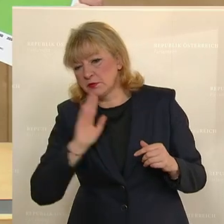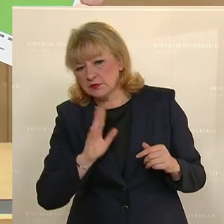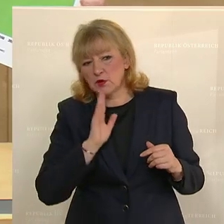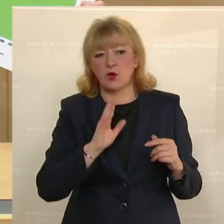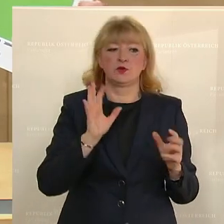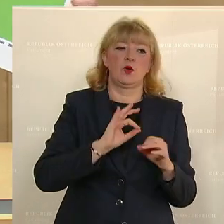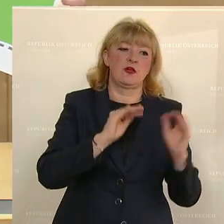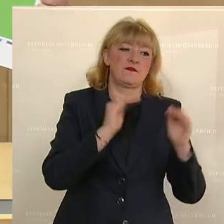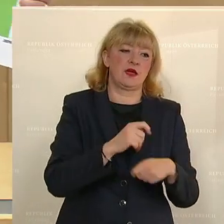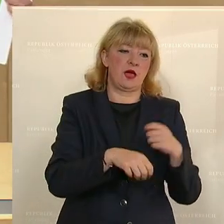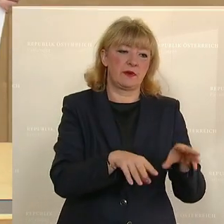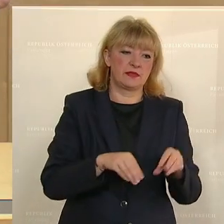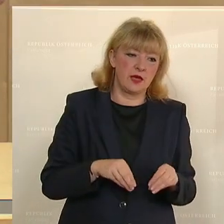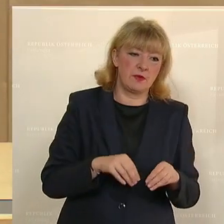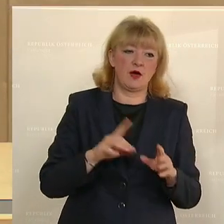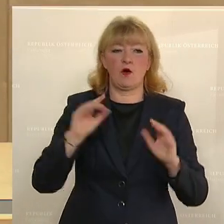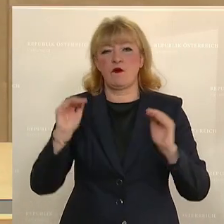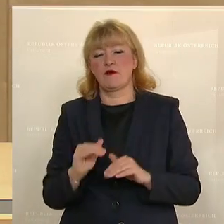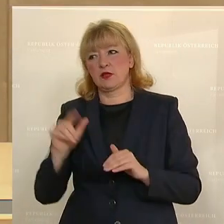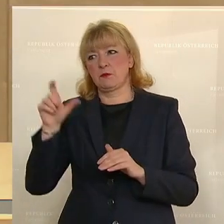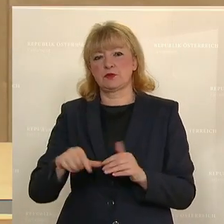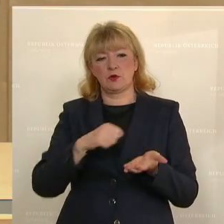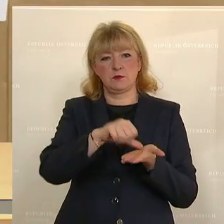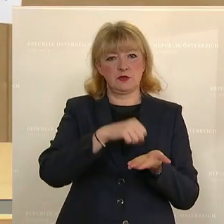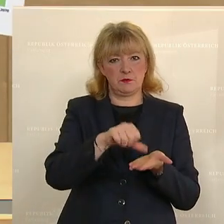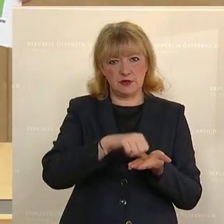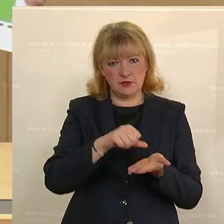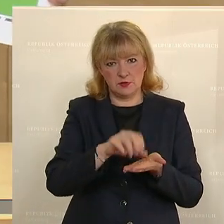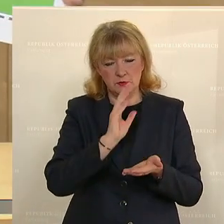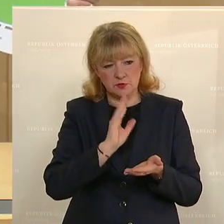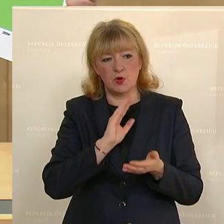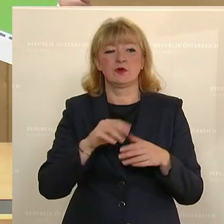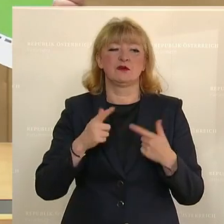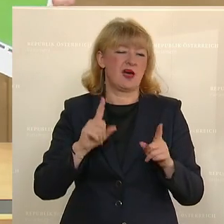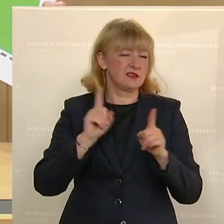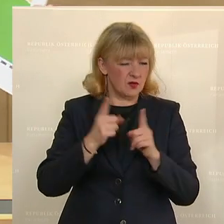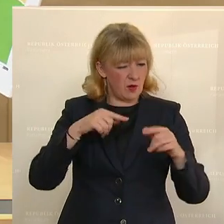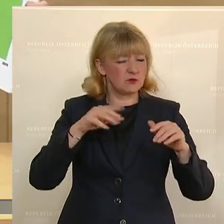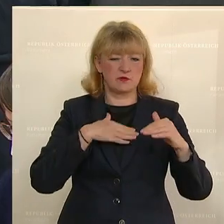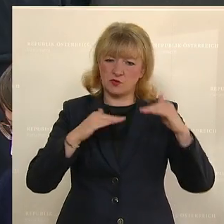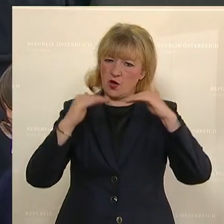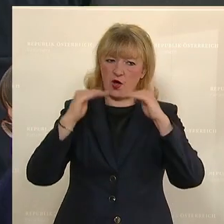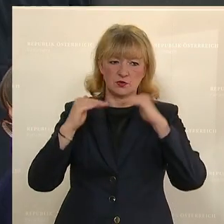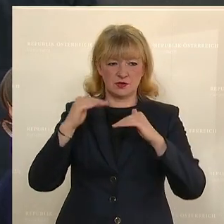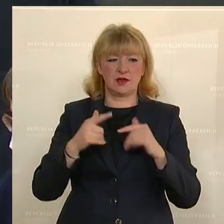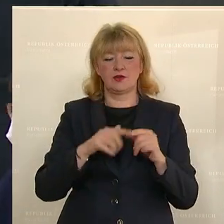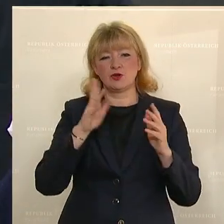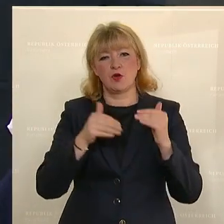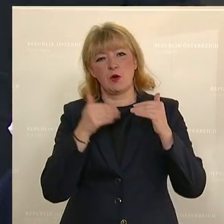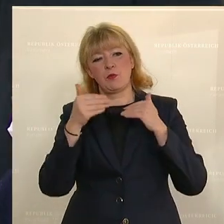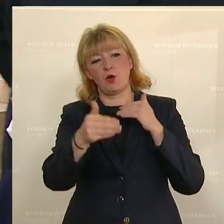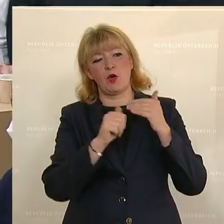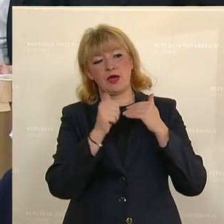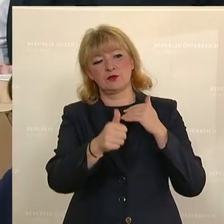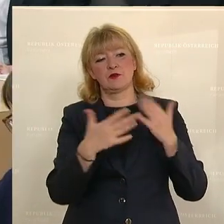haben weniger Arbeitnehmerinnen, weniger Beitragszahlerinnen, aber auch das pendelt sich ein. Und meine sehr geehrten Damen und Herren, das Schöne bei Prognosen und Projektionen ist immer